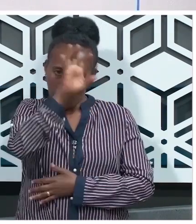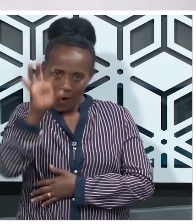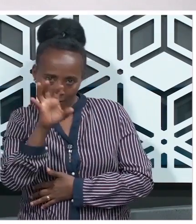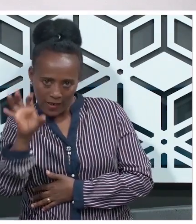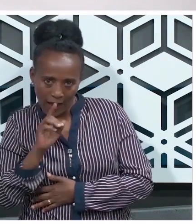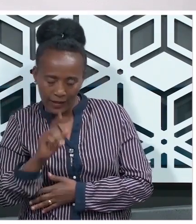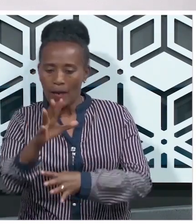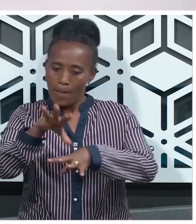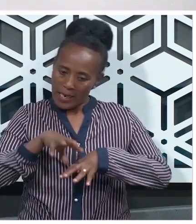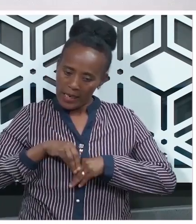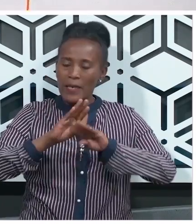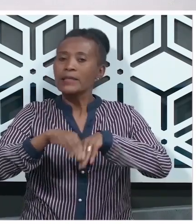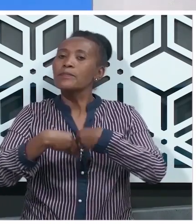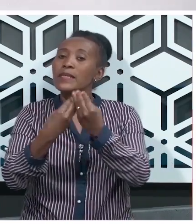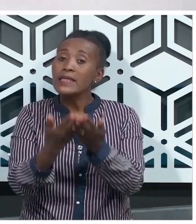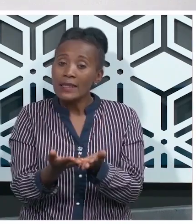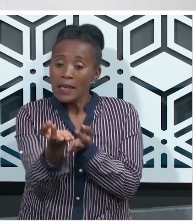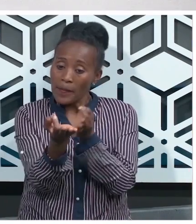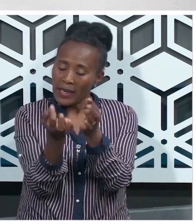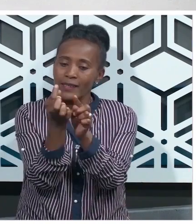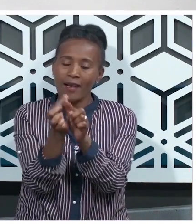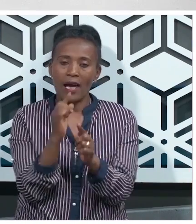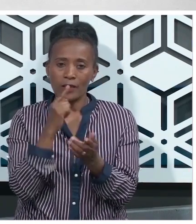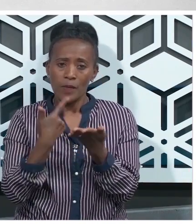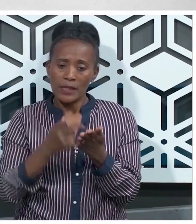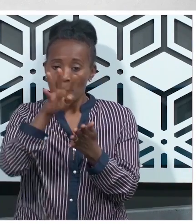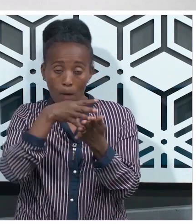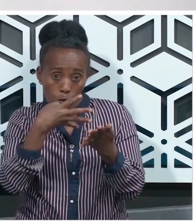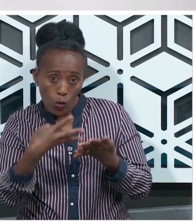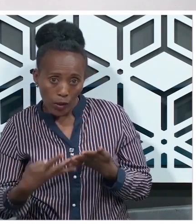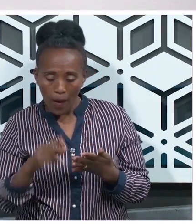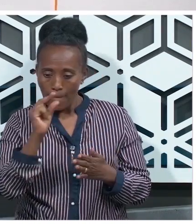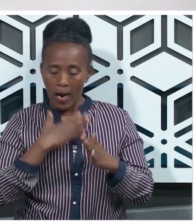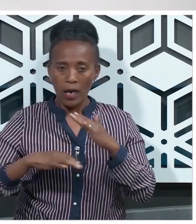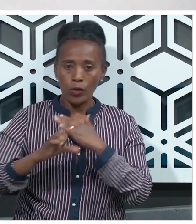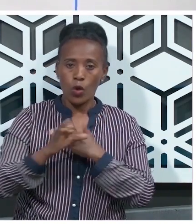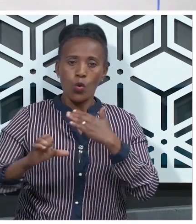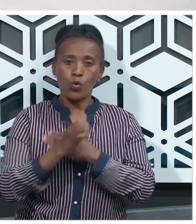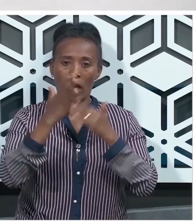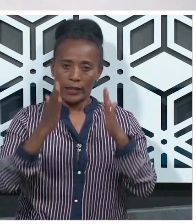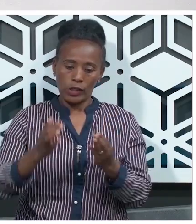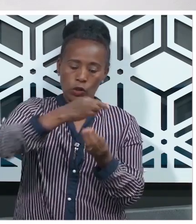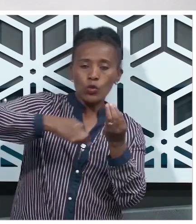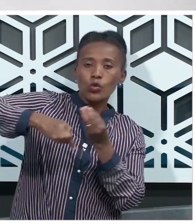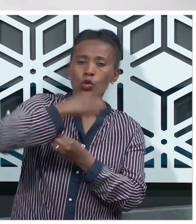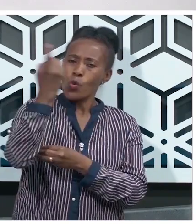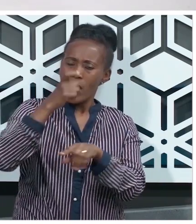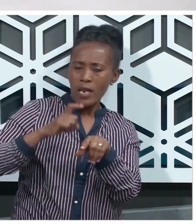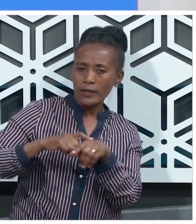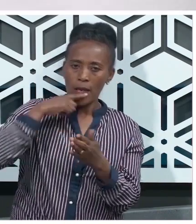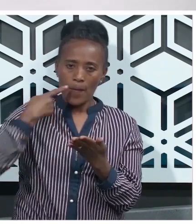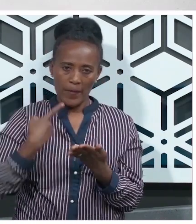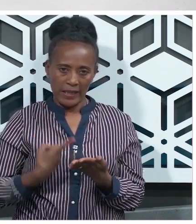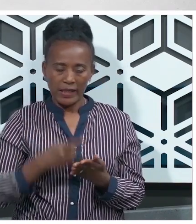ማፈላለግ መቀበልና መስጠትን የሚገልጽ ቃል ነው። በዚህ ፕሮግራምም በአካል ጉዳትና ጉዳተኝነት ዙሪያ ሁልጊዜ